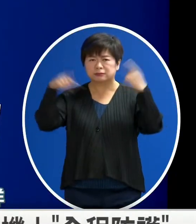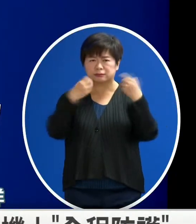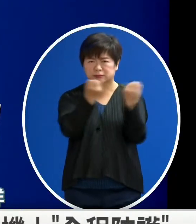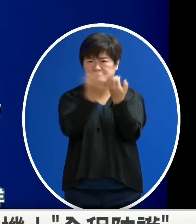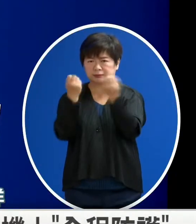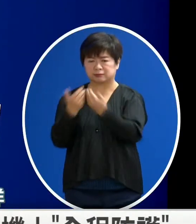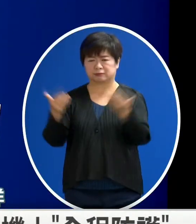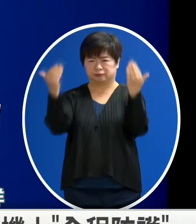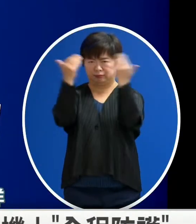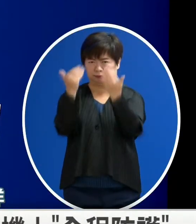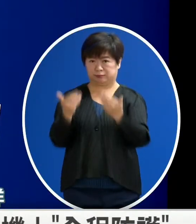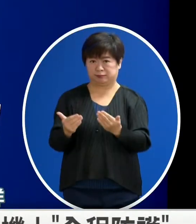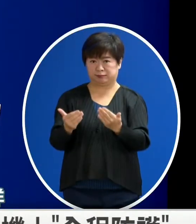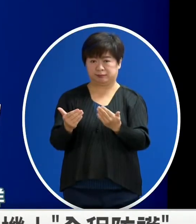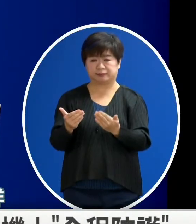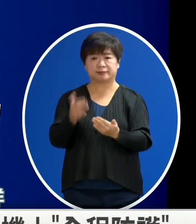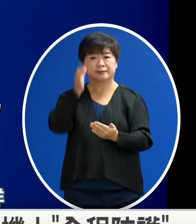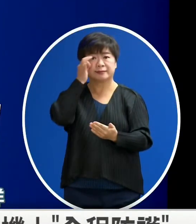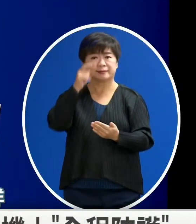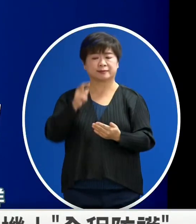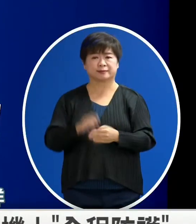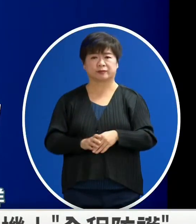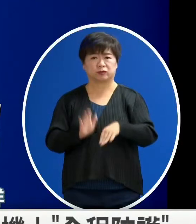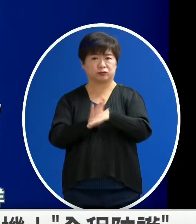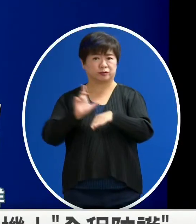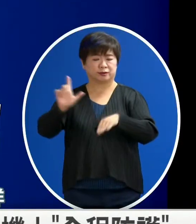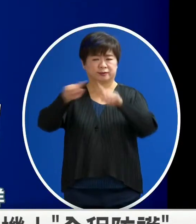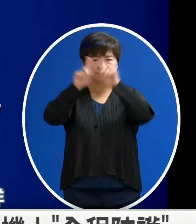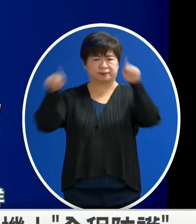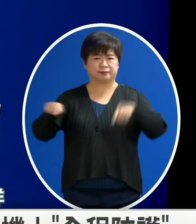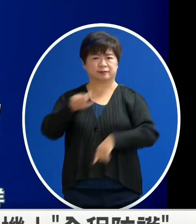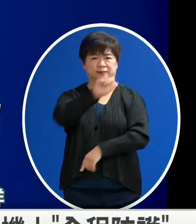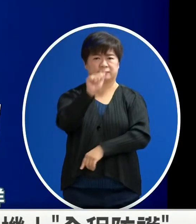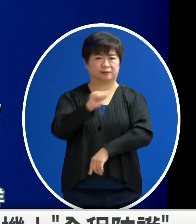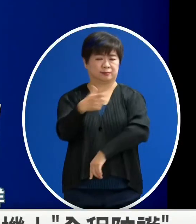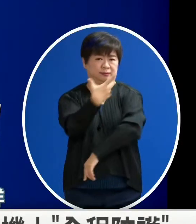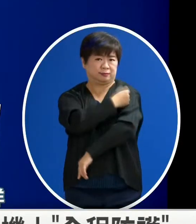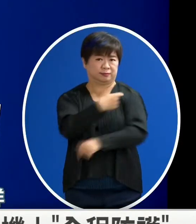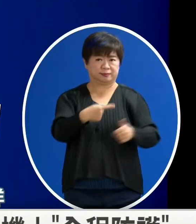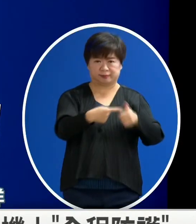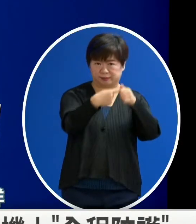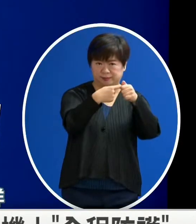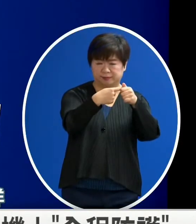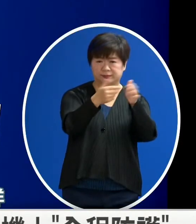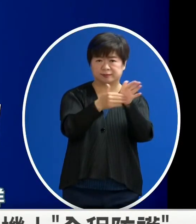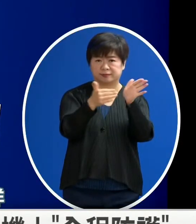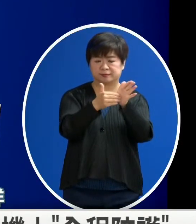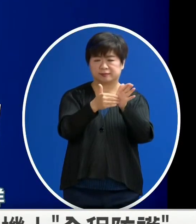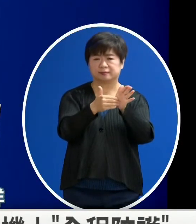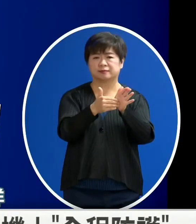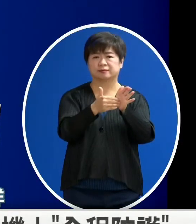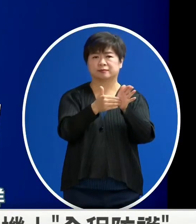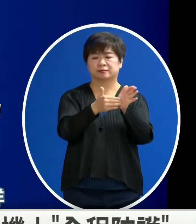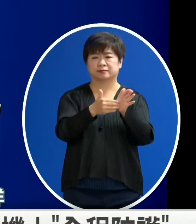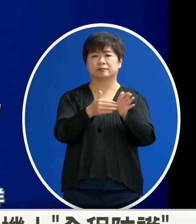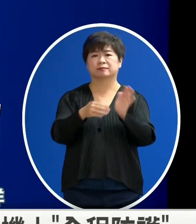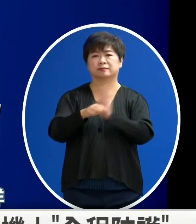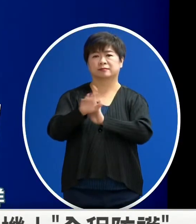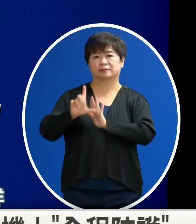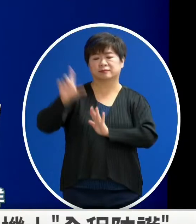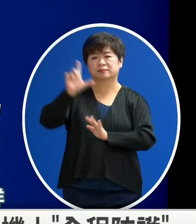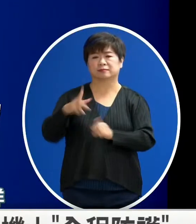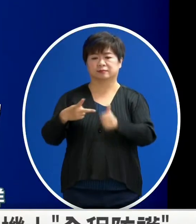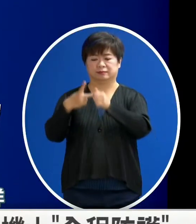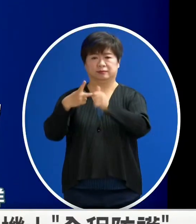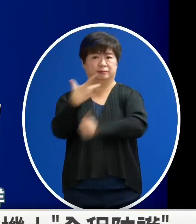较。那可以看在大家的左上方是 A 粒的第一剂，那右上方是 A 粒的第二剂。那 A